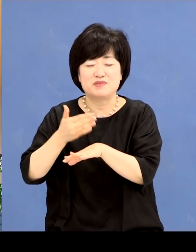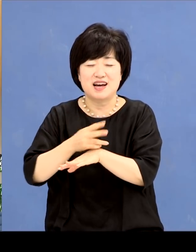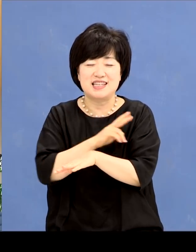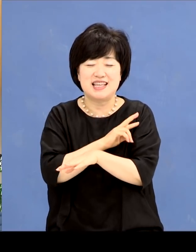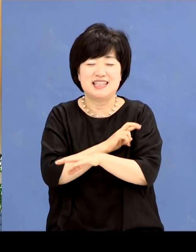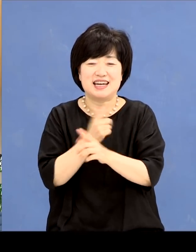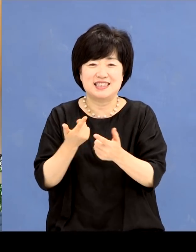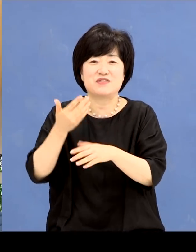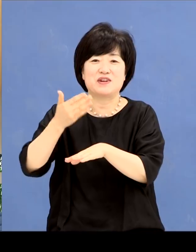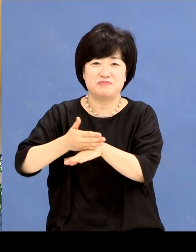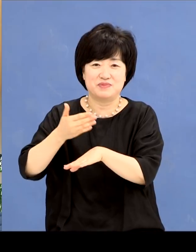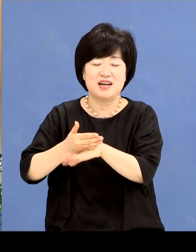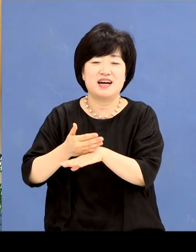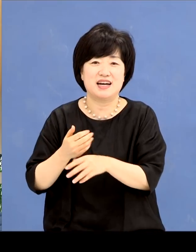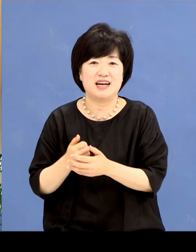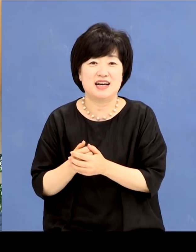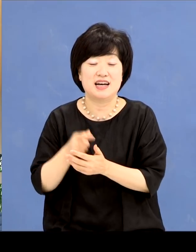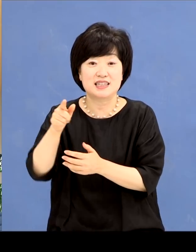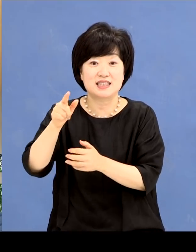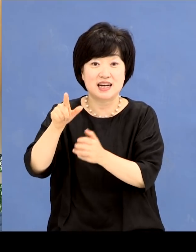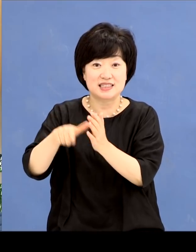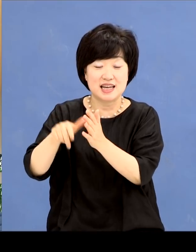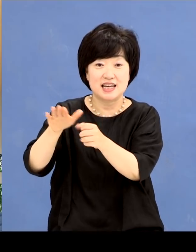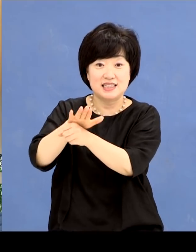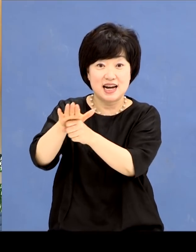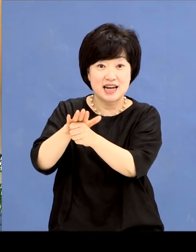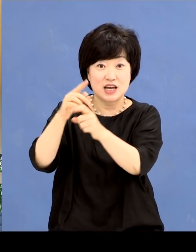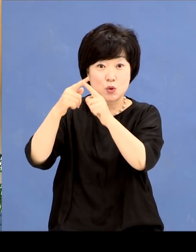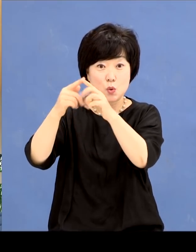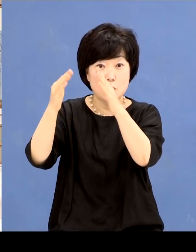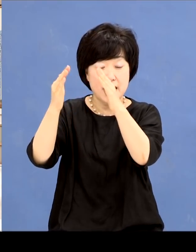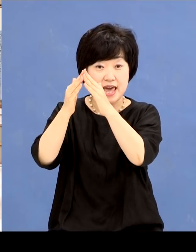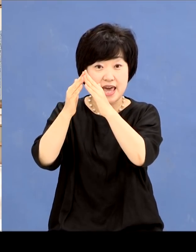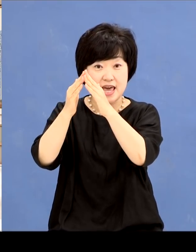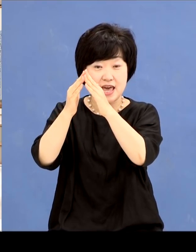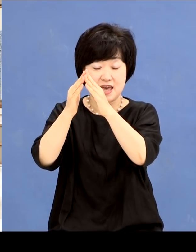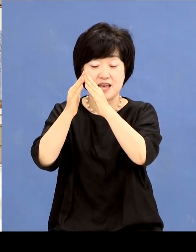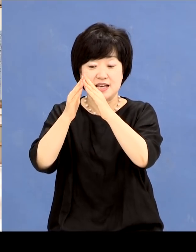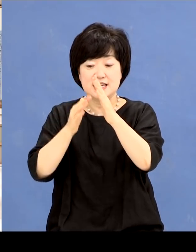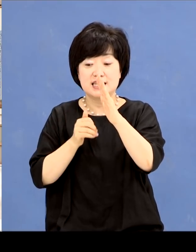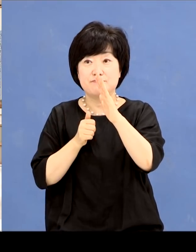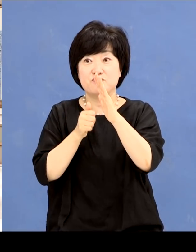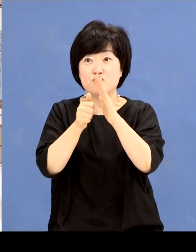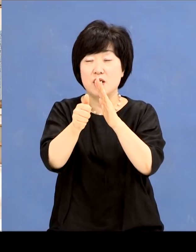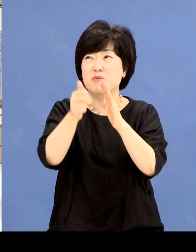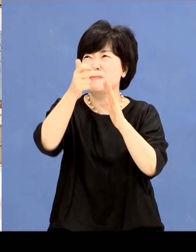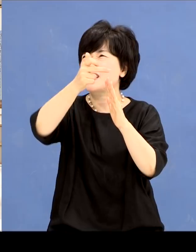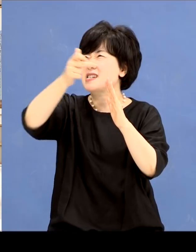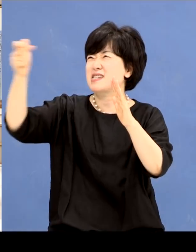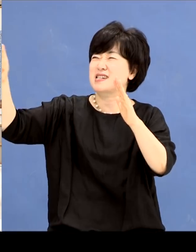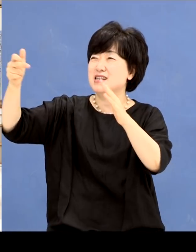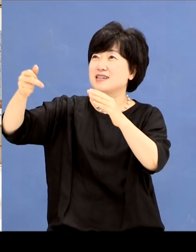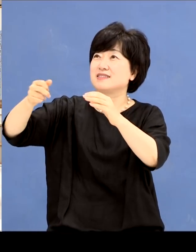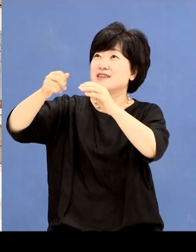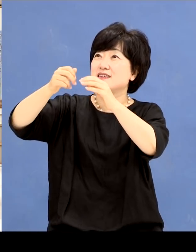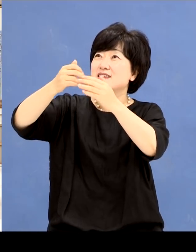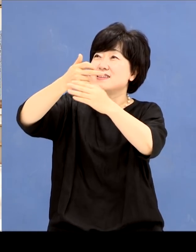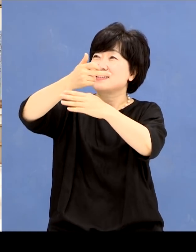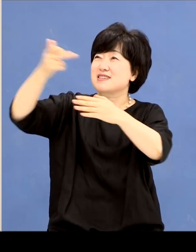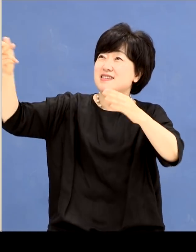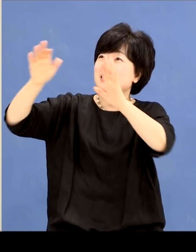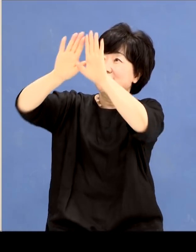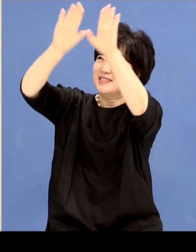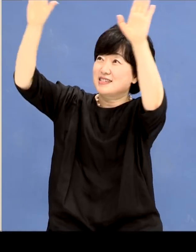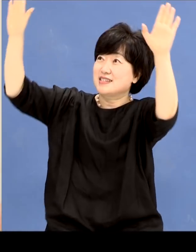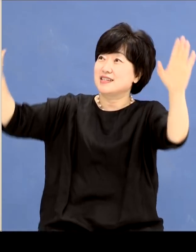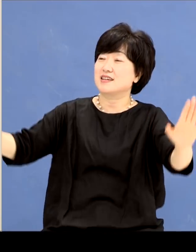감사드리고 그러게요. 예. 그 당시에 이제 사랑의 교회에서는 이제 들어가기 전에 입구에 보면 큰 스크린이 있었어요. 네. 맞아. 굉장히 큰 스크린이 있었는데